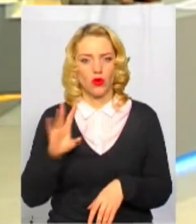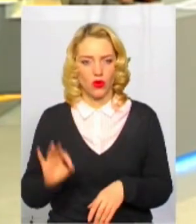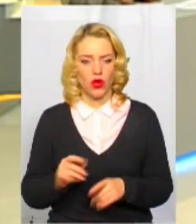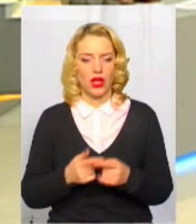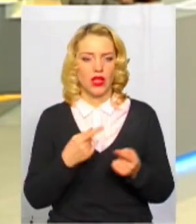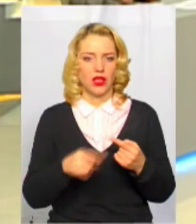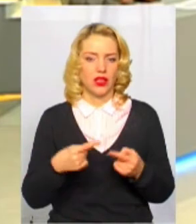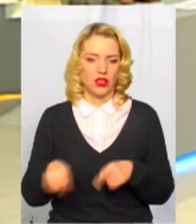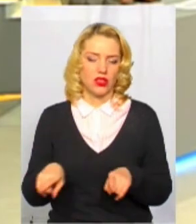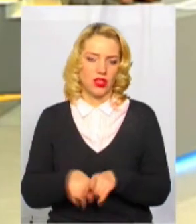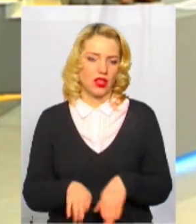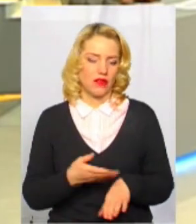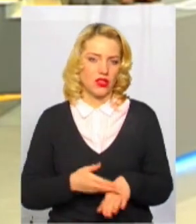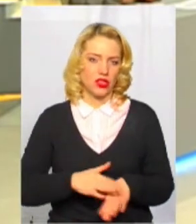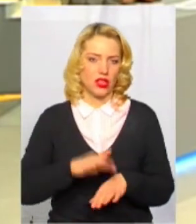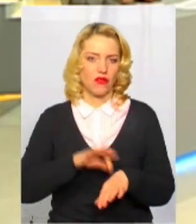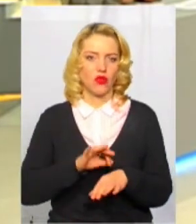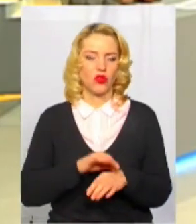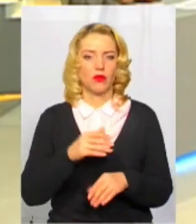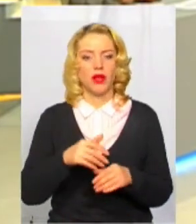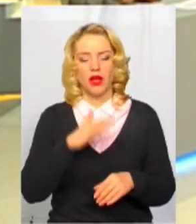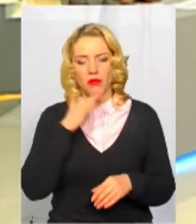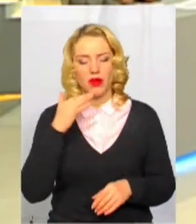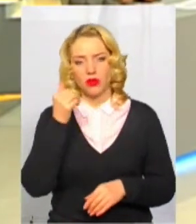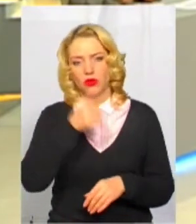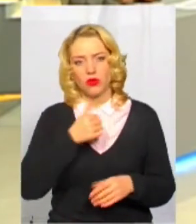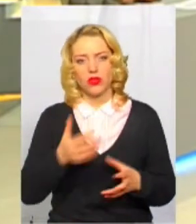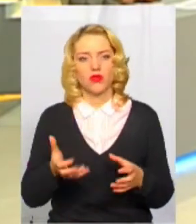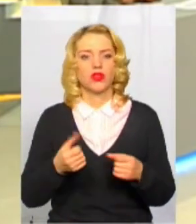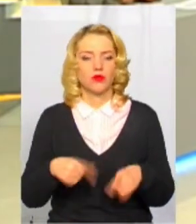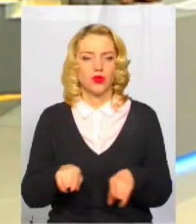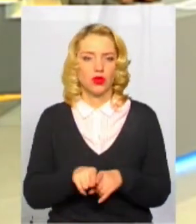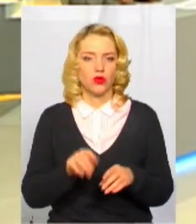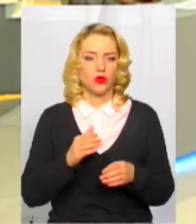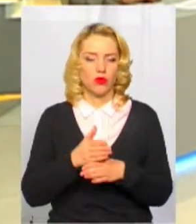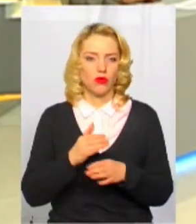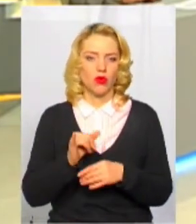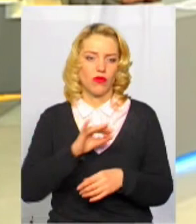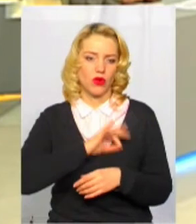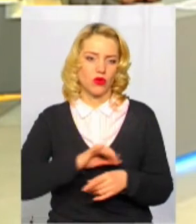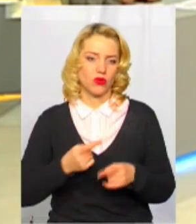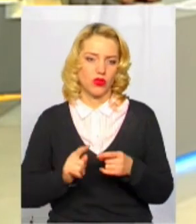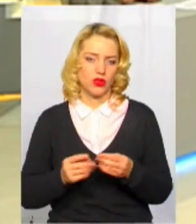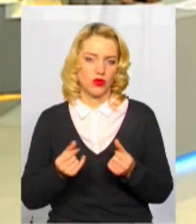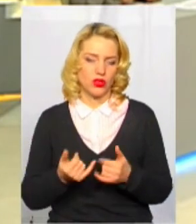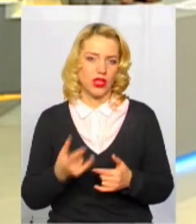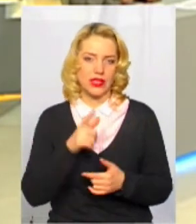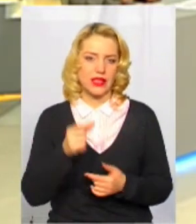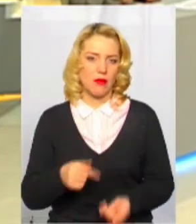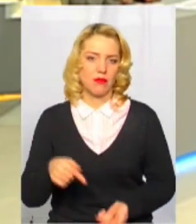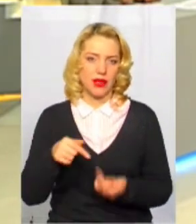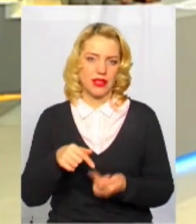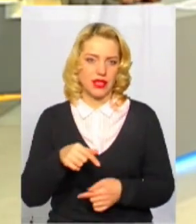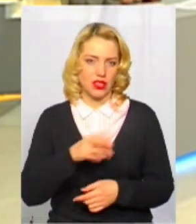інші такі важкі хвороби, вони тривалими роками отримують таку допомогу і використовують ці кошти саме за призначенням.